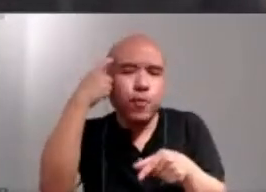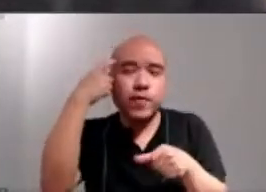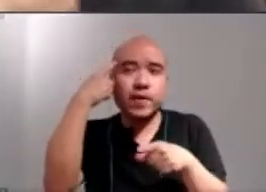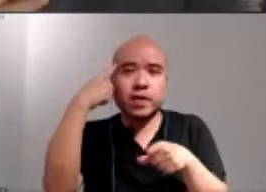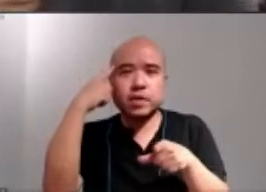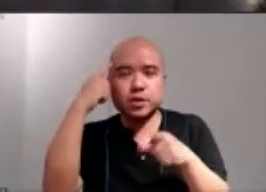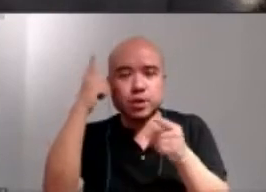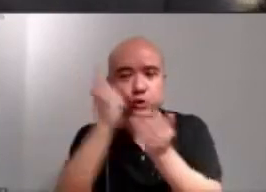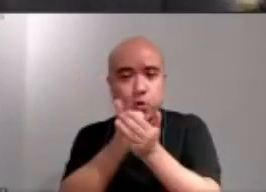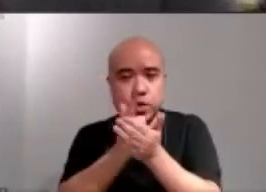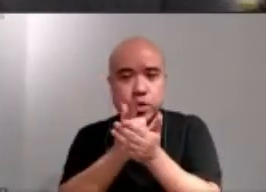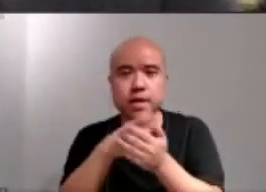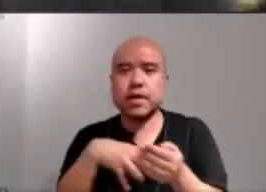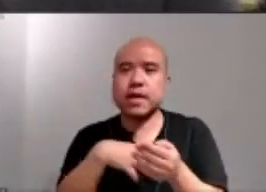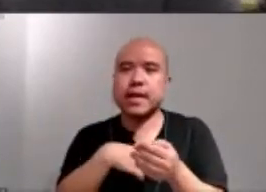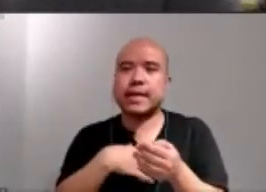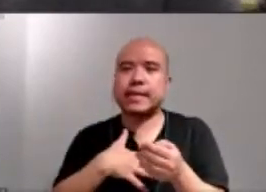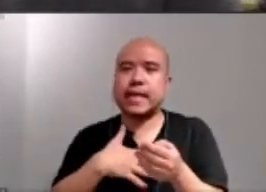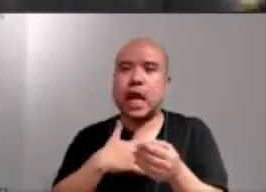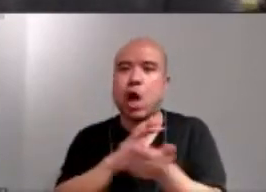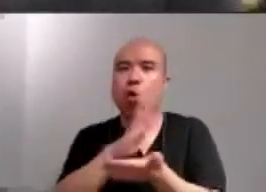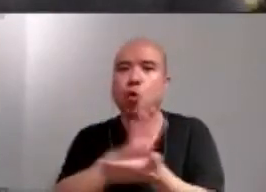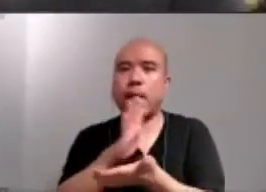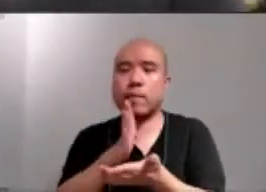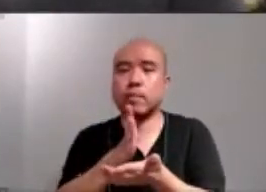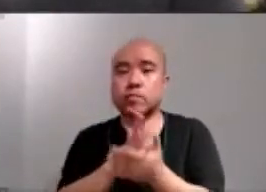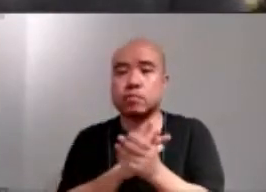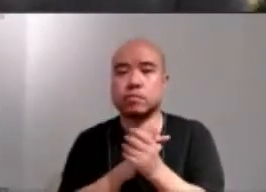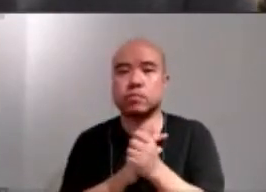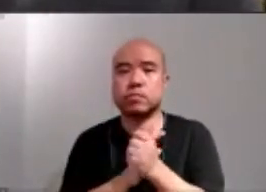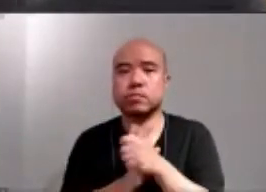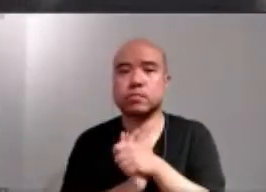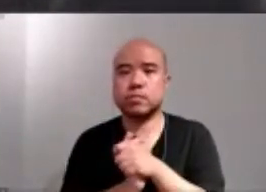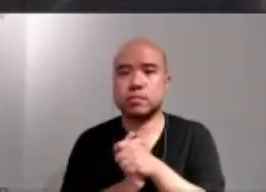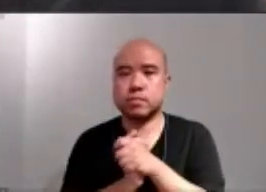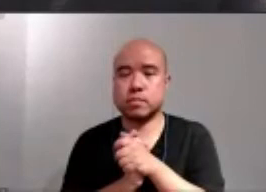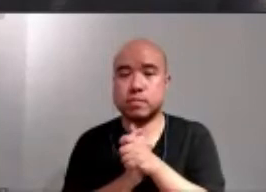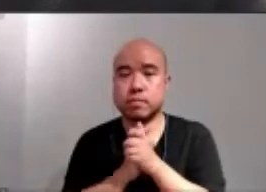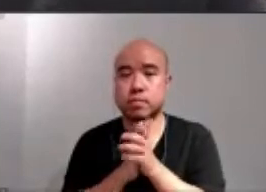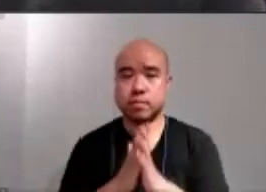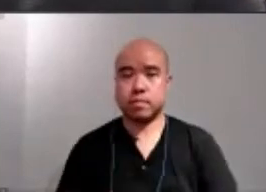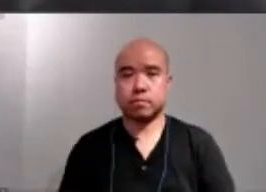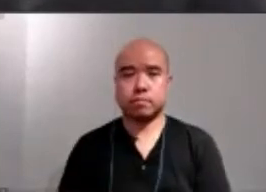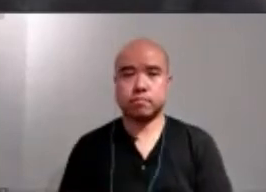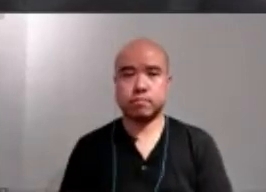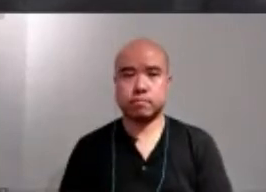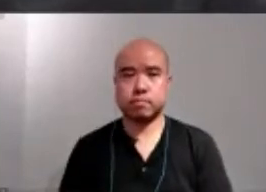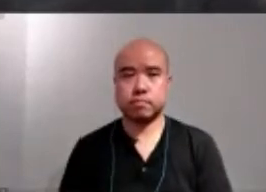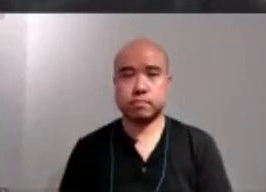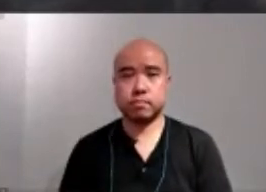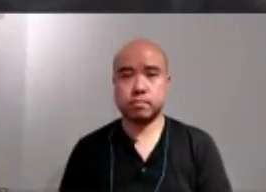即係 experience economy 係重要過 material economy？ 明白。OK， 明白。同埋我哋網上面而家我哋仲有